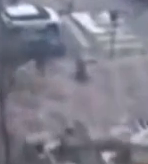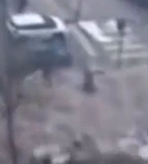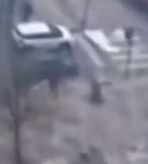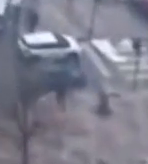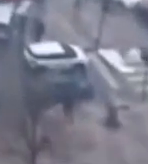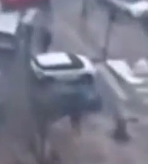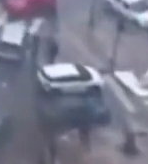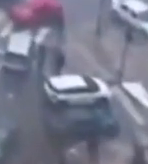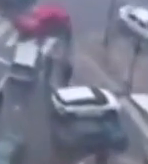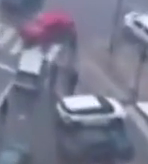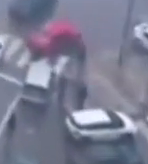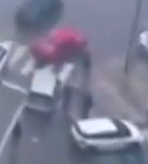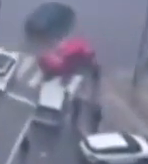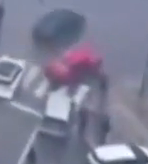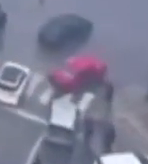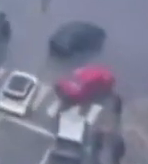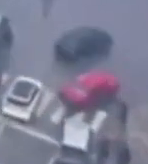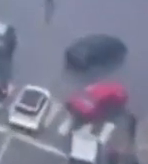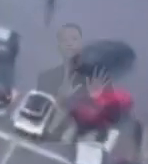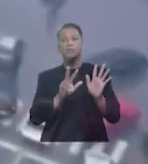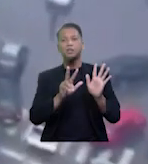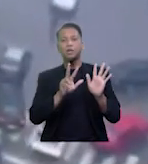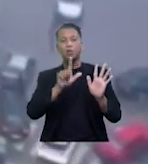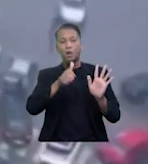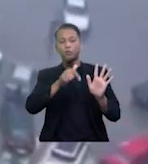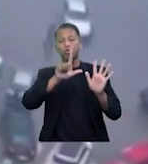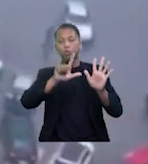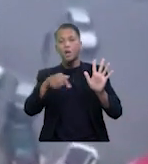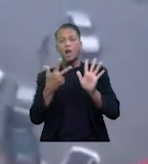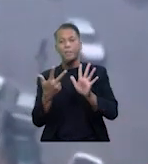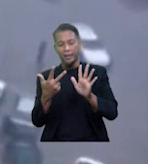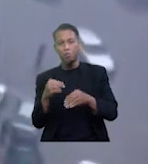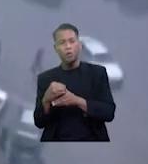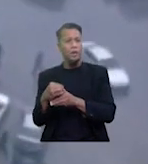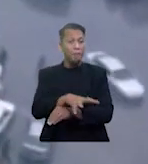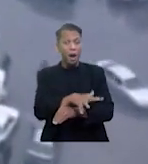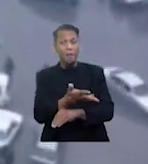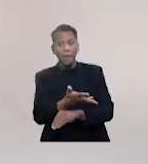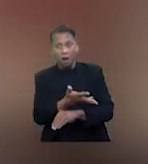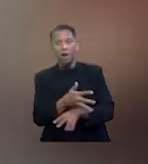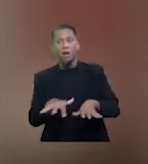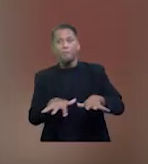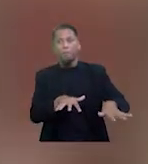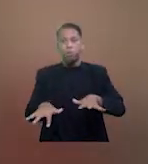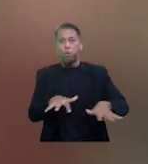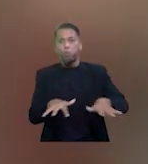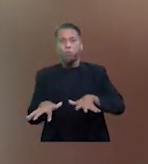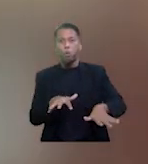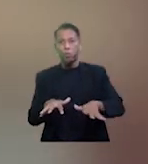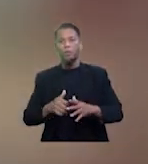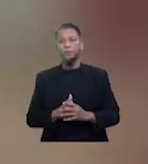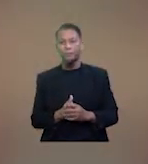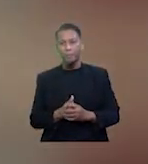7,8. Kota Gaziantep dan Adana merupakan kota yang terdampak paling parah akibat gempa. Guncangan gempa